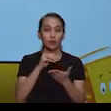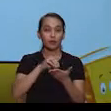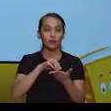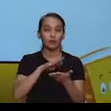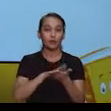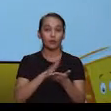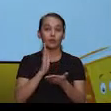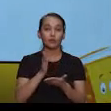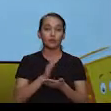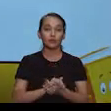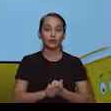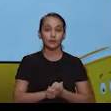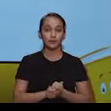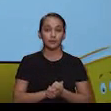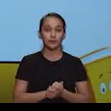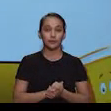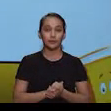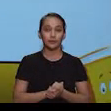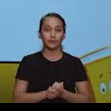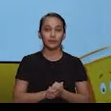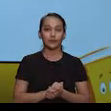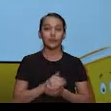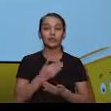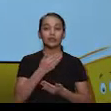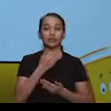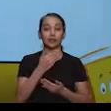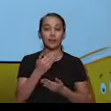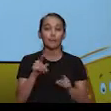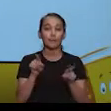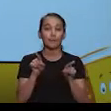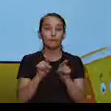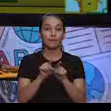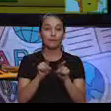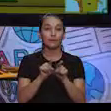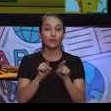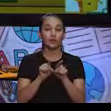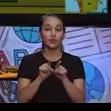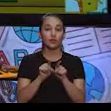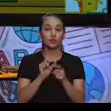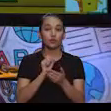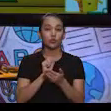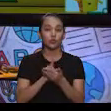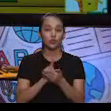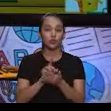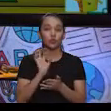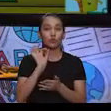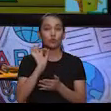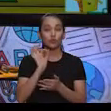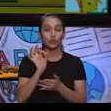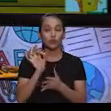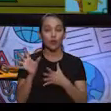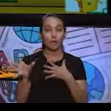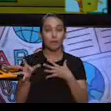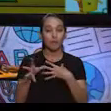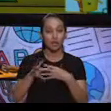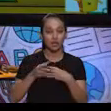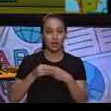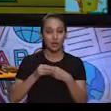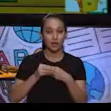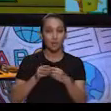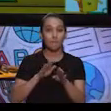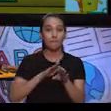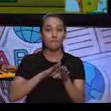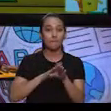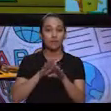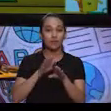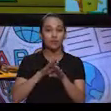boryapmiz. Demak, aynan siz ham mana shunday topshiriqni to'g'ri men bilan birgalikda